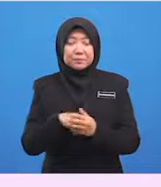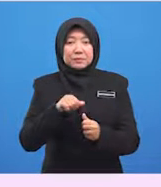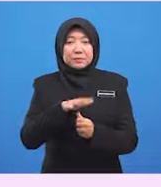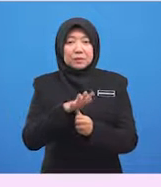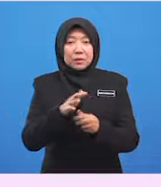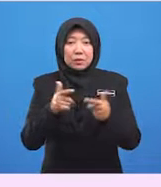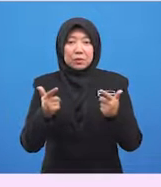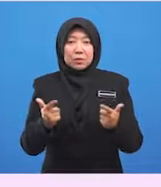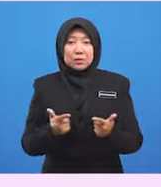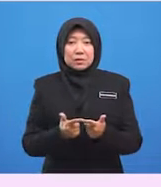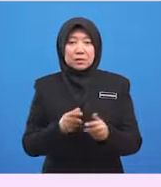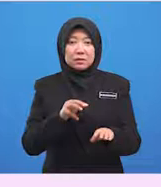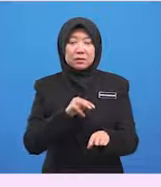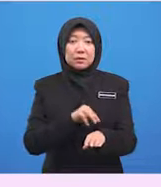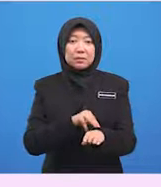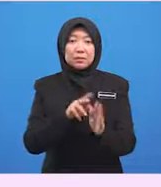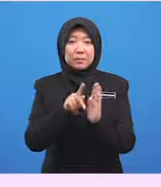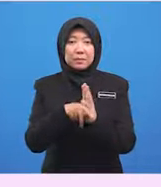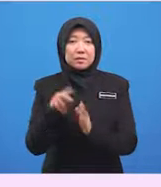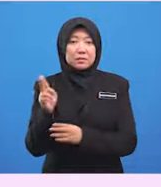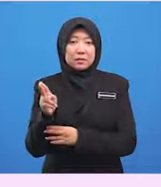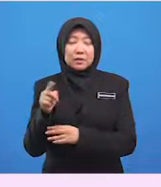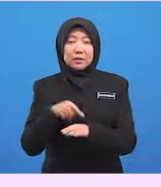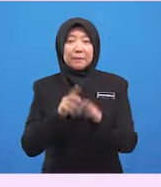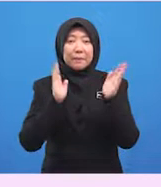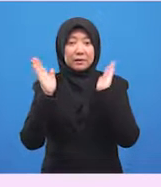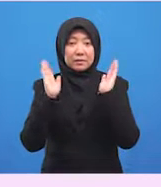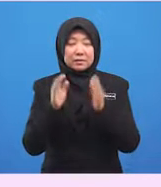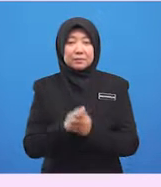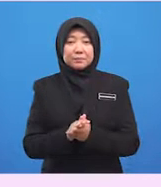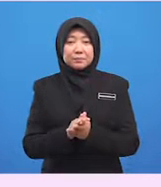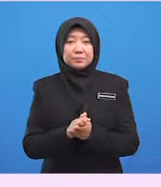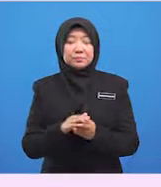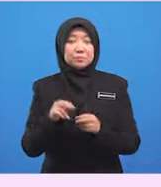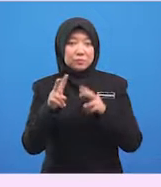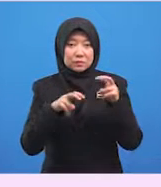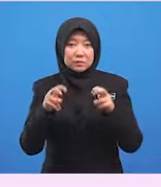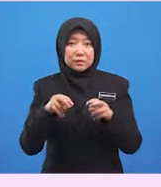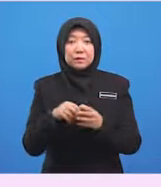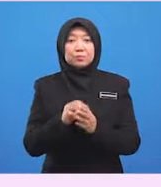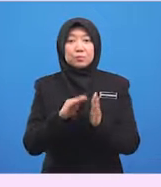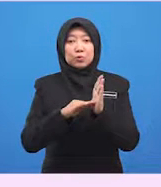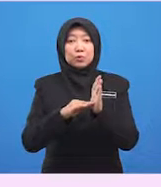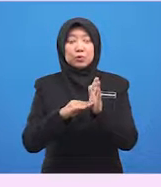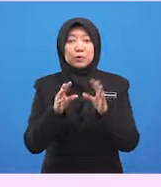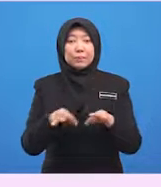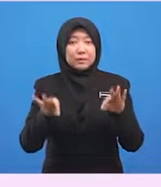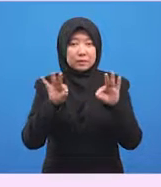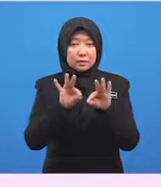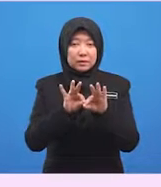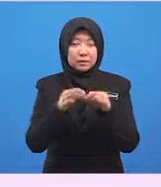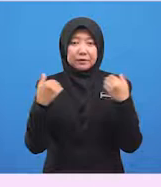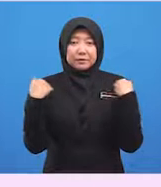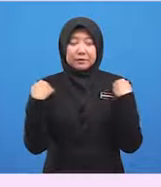lokasi jaman prasejarah di Mesir dan meneroka bukti-bukti penting wujudan zaman